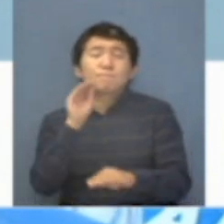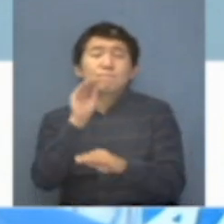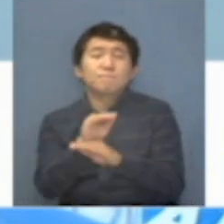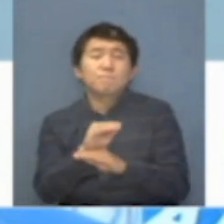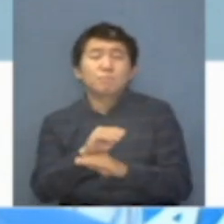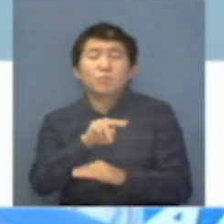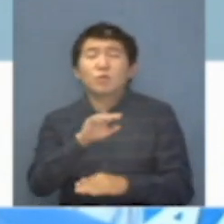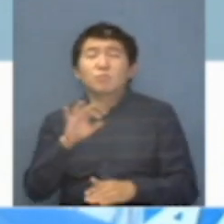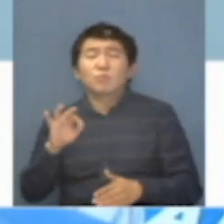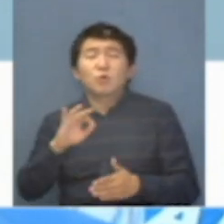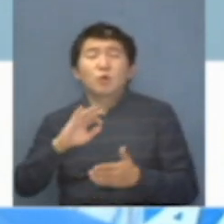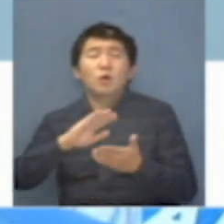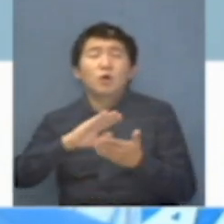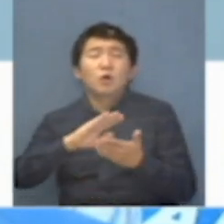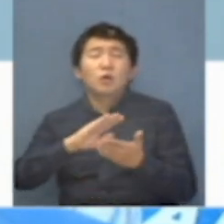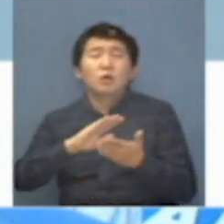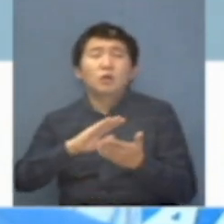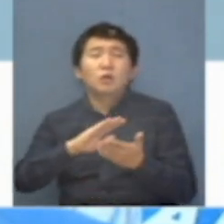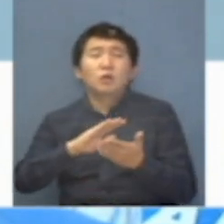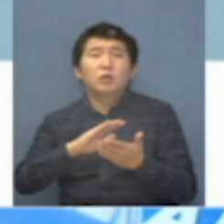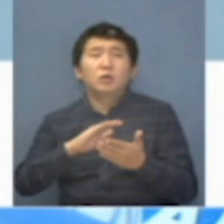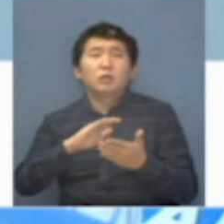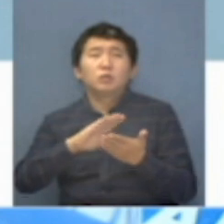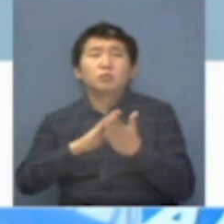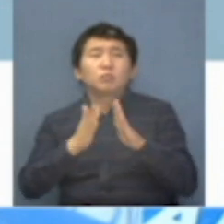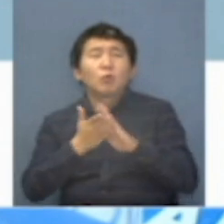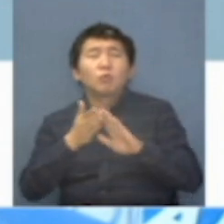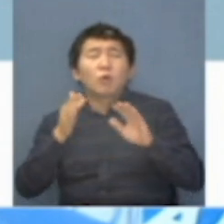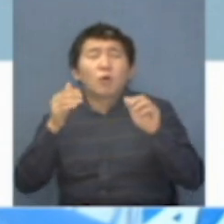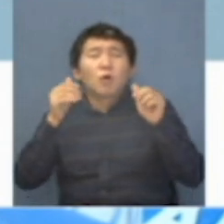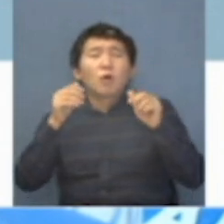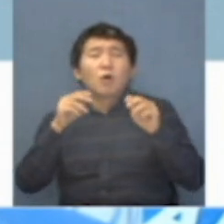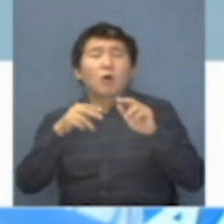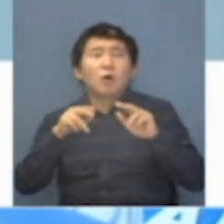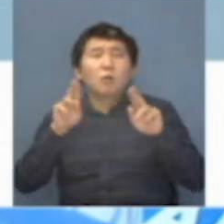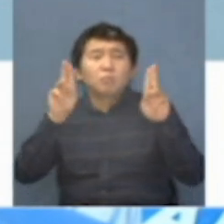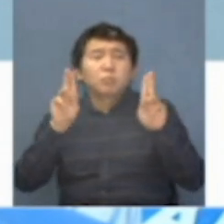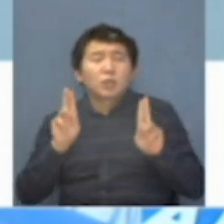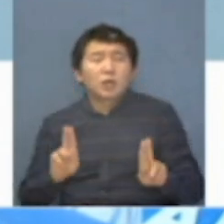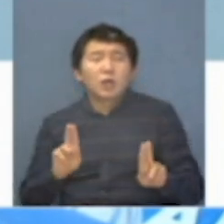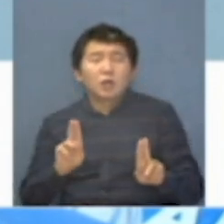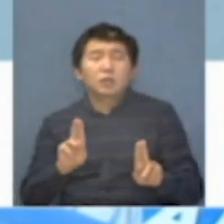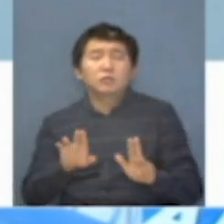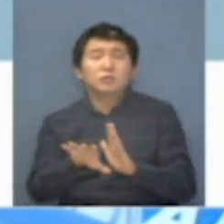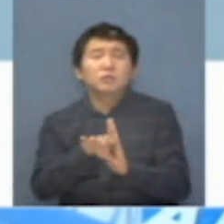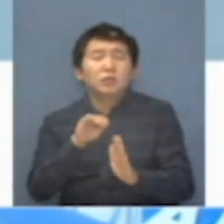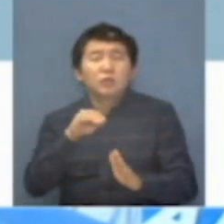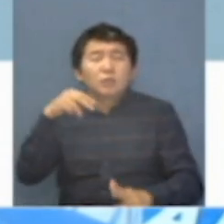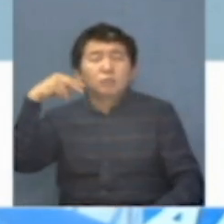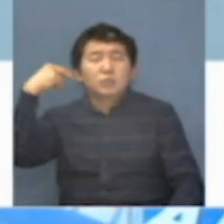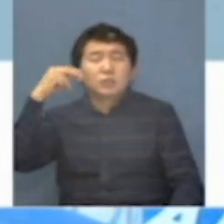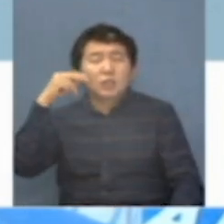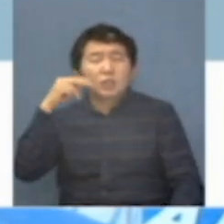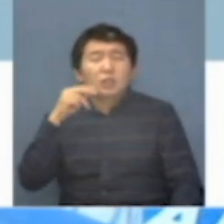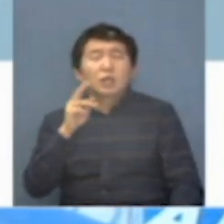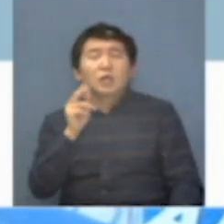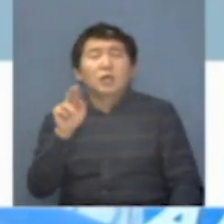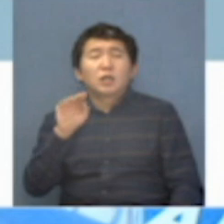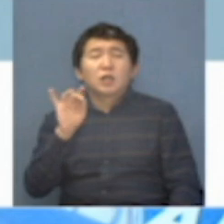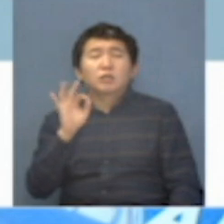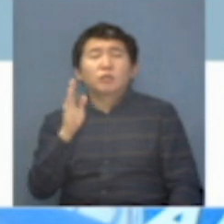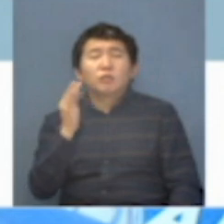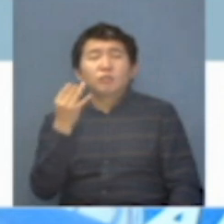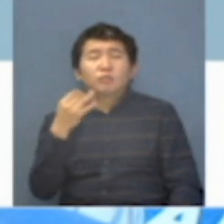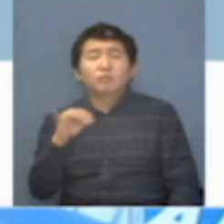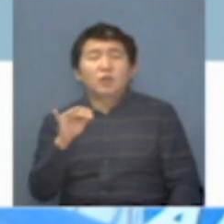условиям правил гражданам, которые дошли до заключительного этапа отбора в президентский молодежный кадровый резерв, но не зачисленные